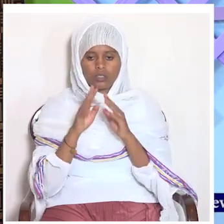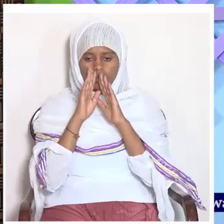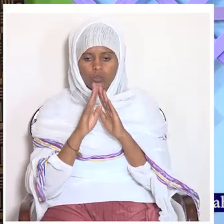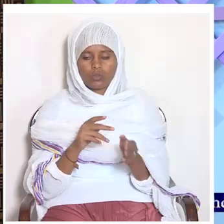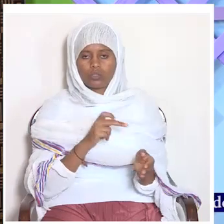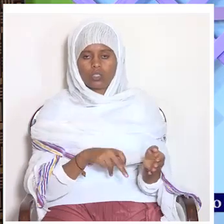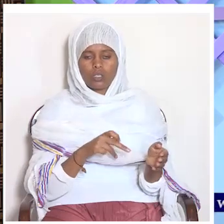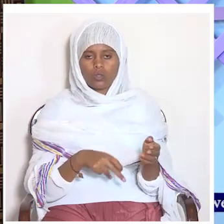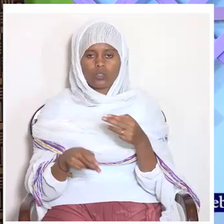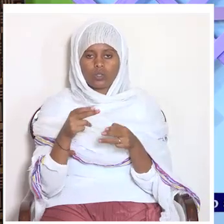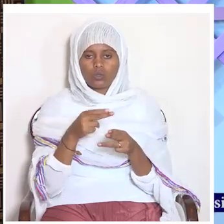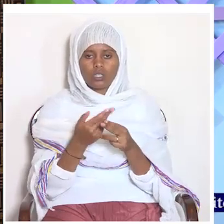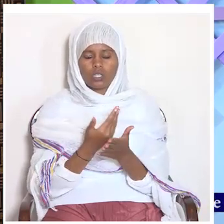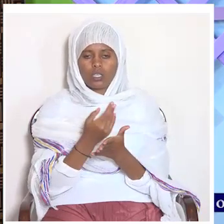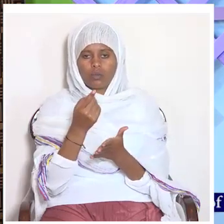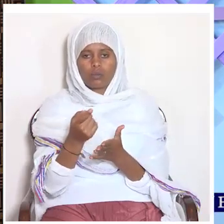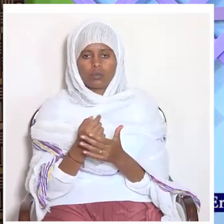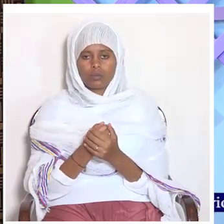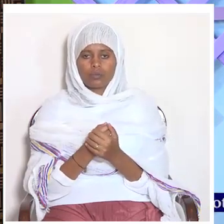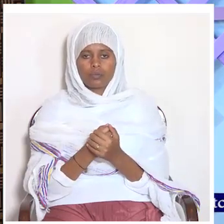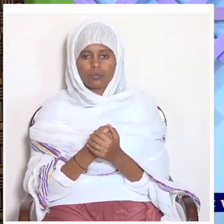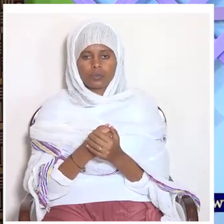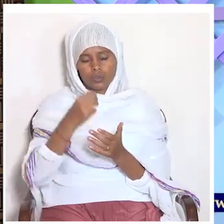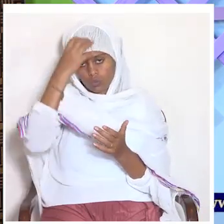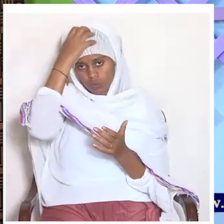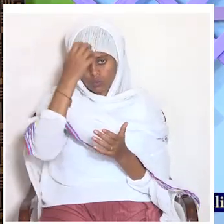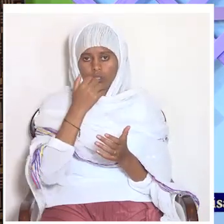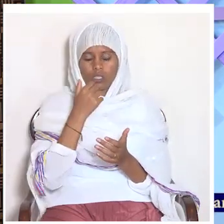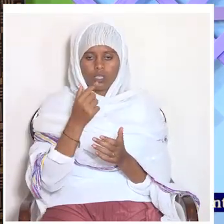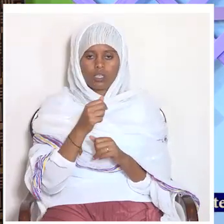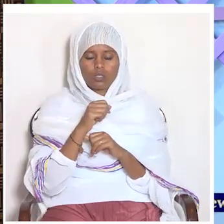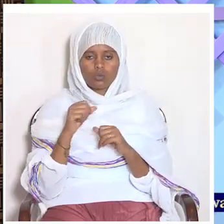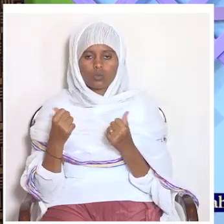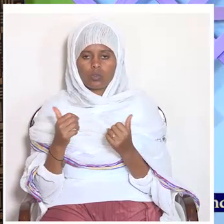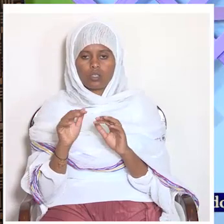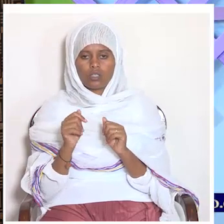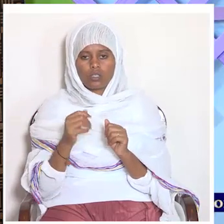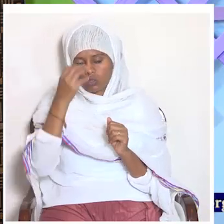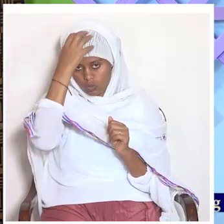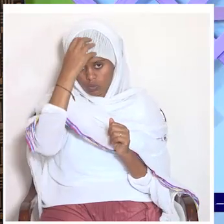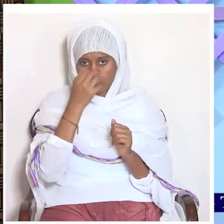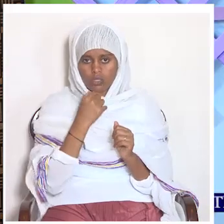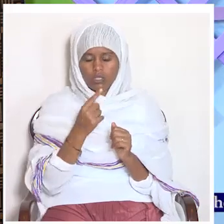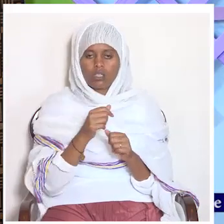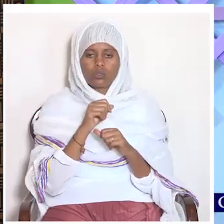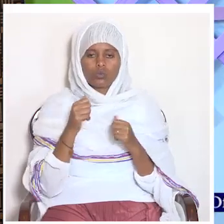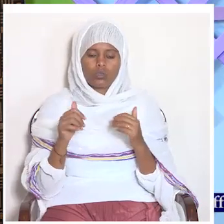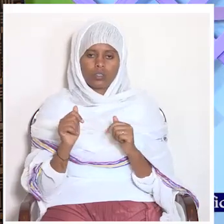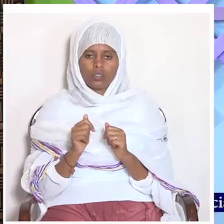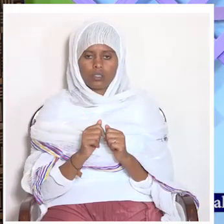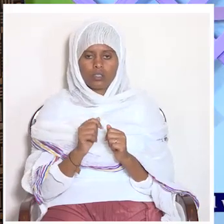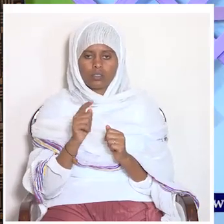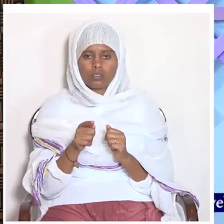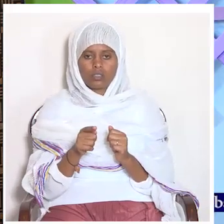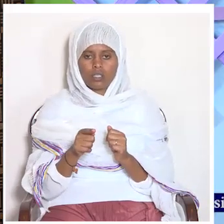ተወሳኺ ቅዱስ ዳዊት ተወሳኺ ካብዚ ድማ ንጉስ ኢልና ድማ ንጽውዖ ኢና። ንጉስ ኢልና ድማ ቅጽል